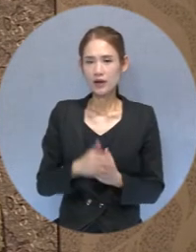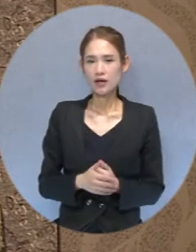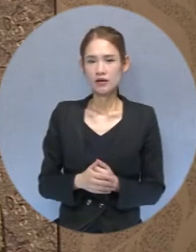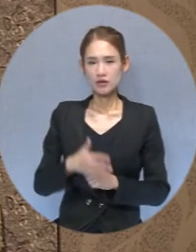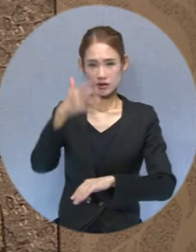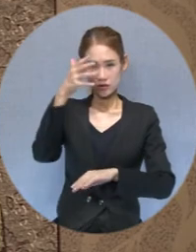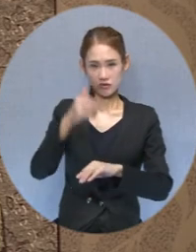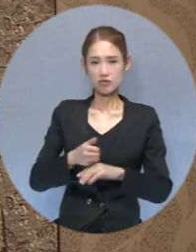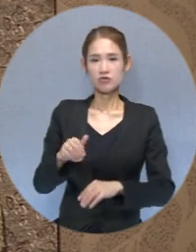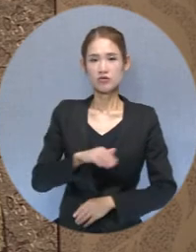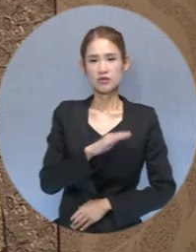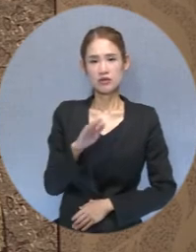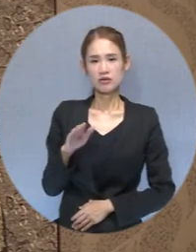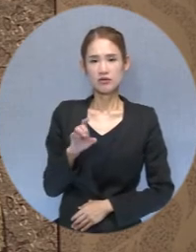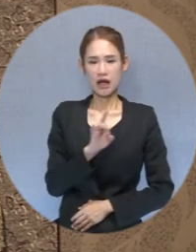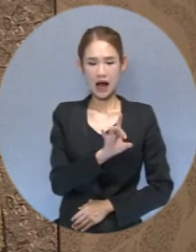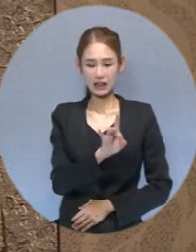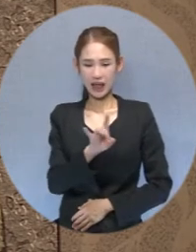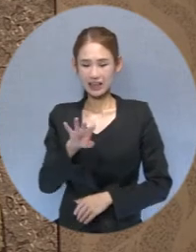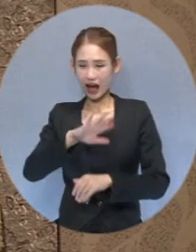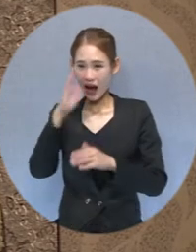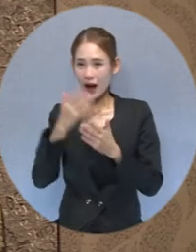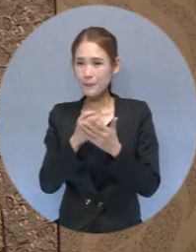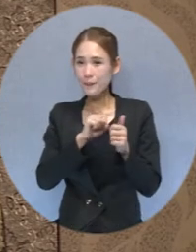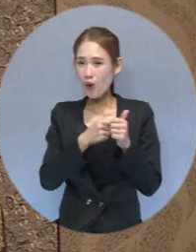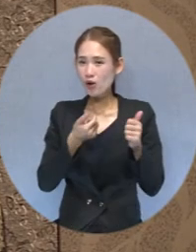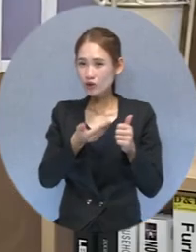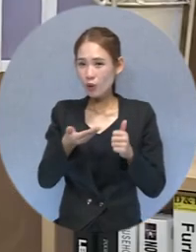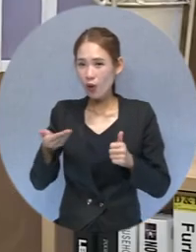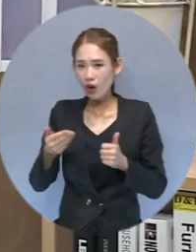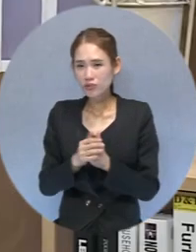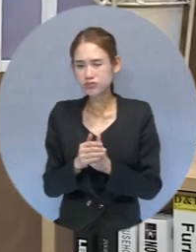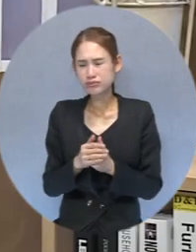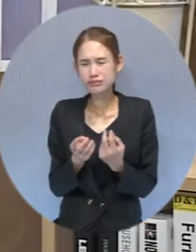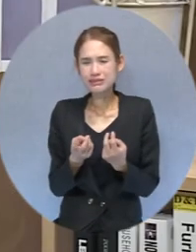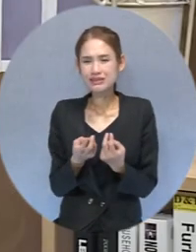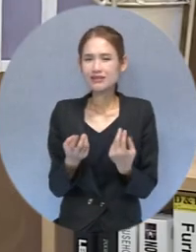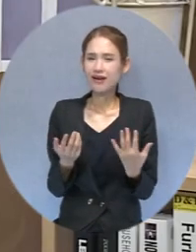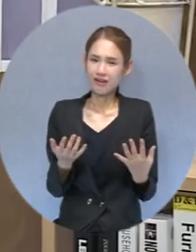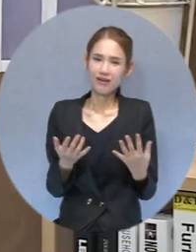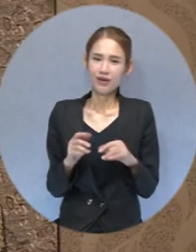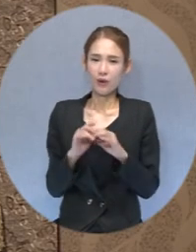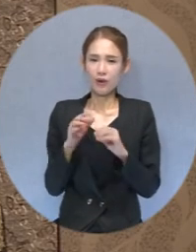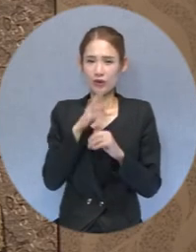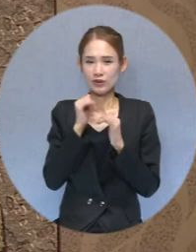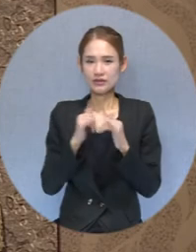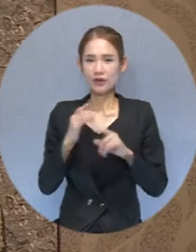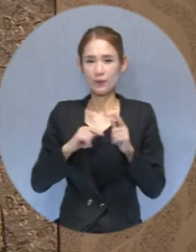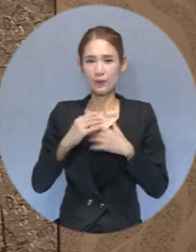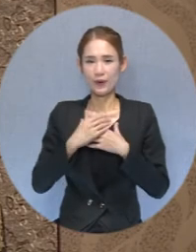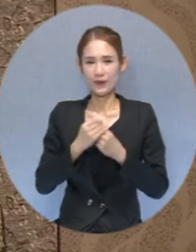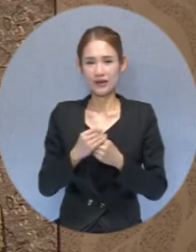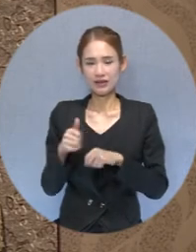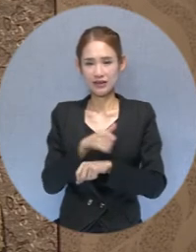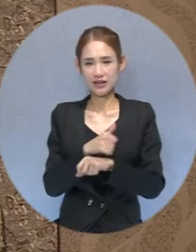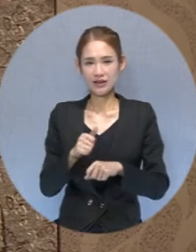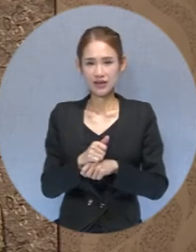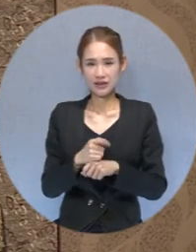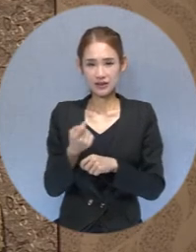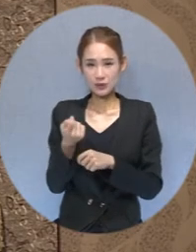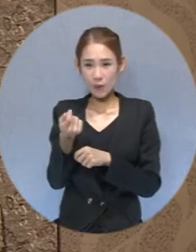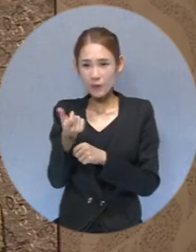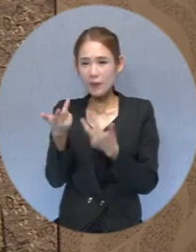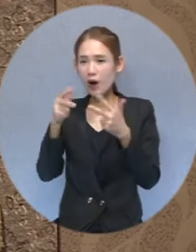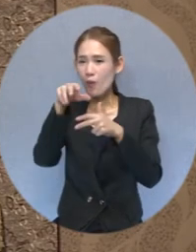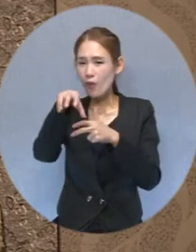우리들의 그걸 다 일일이 또 처벌하면 답이 없네요. 근데 어르신들이 좀 편하게 다니고 그러다 보니까 조그만 공원이 생기면 다